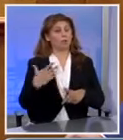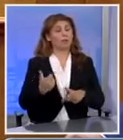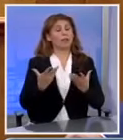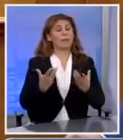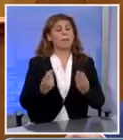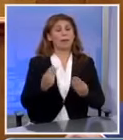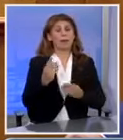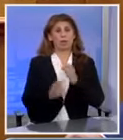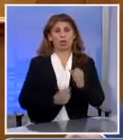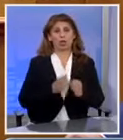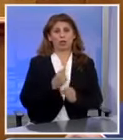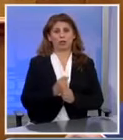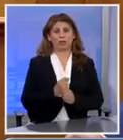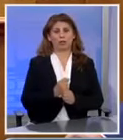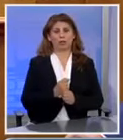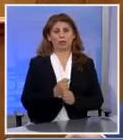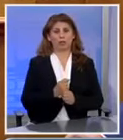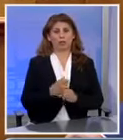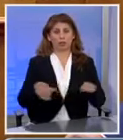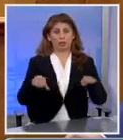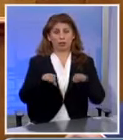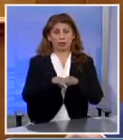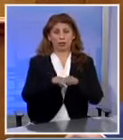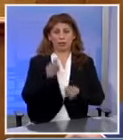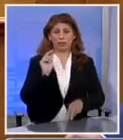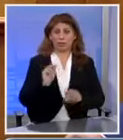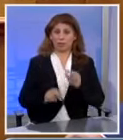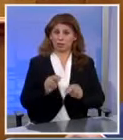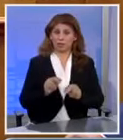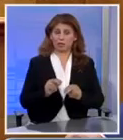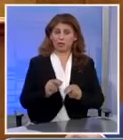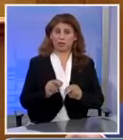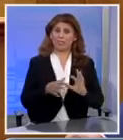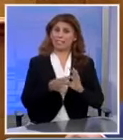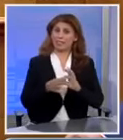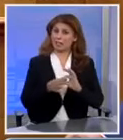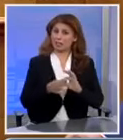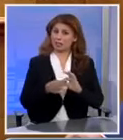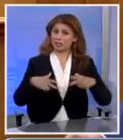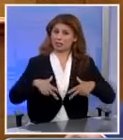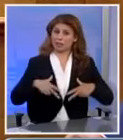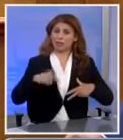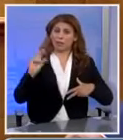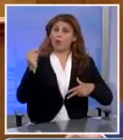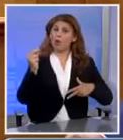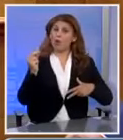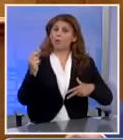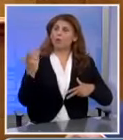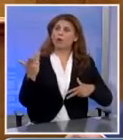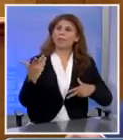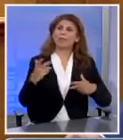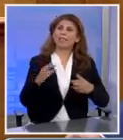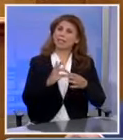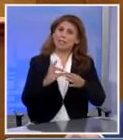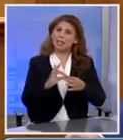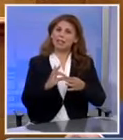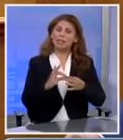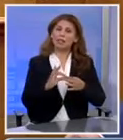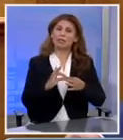χρόνια η ισοτιμία της ψήφου και συνεργατικές κυβερνήσεις και μια κουλτούρα συνεργασιών. Μια